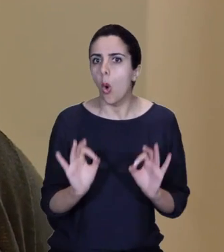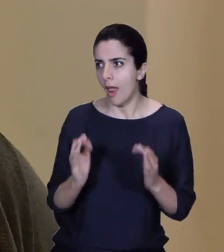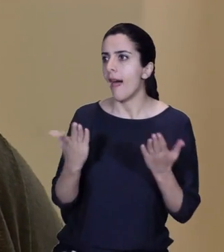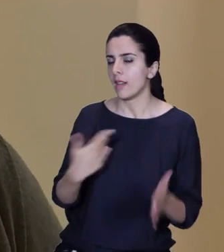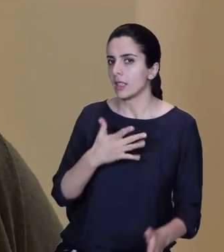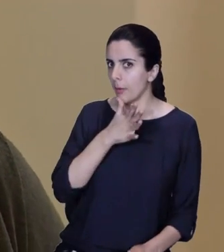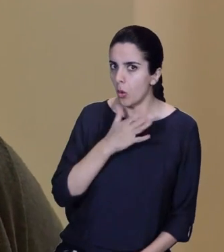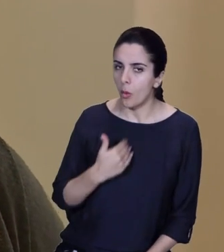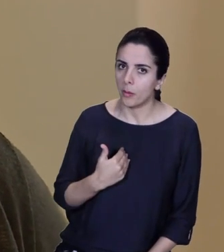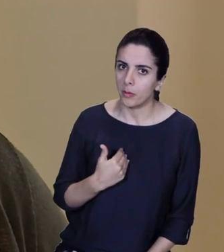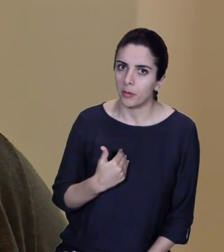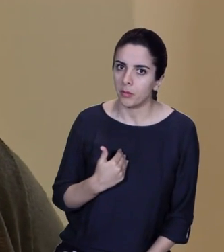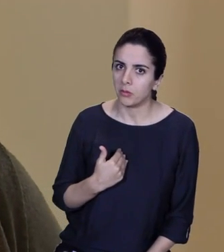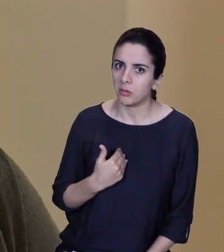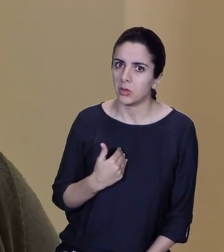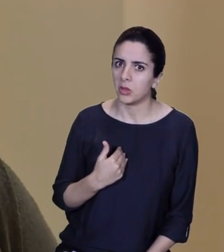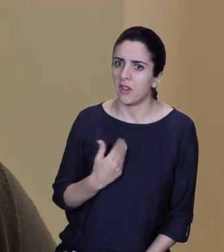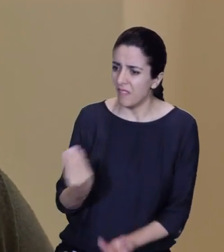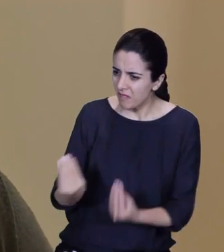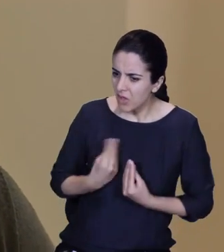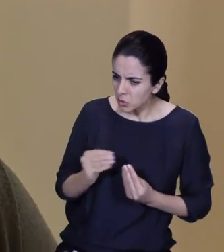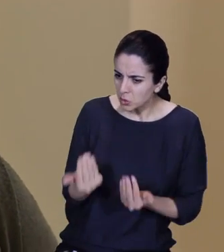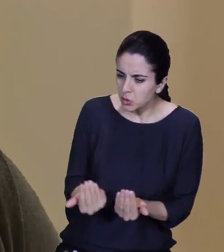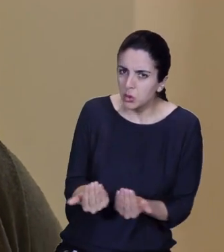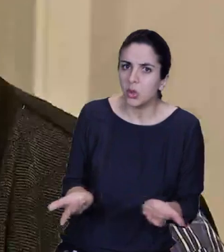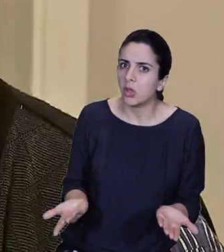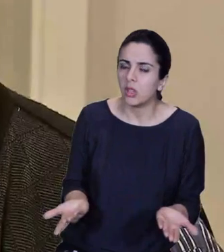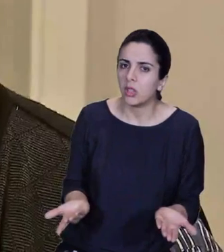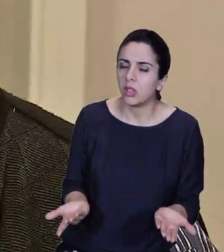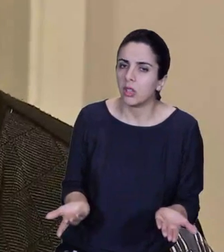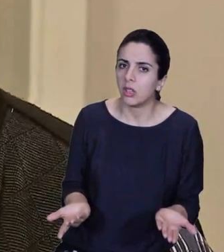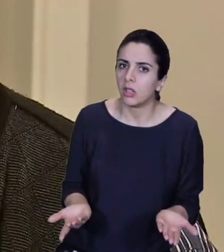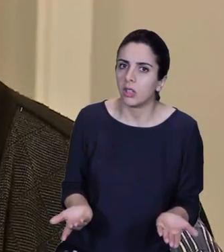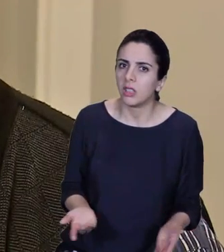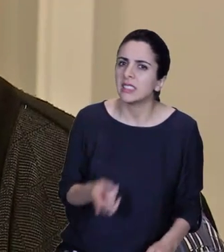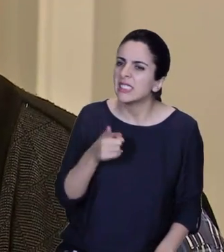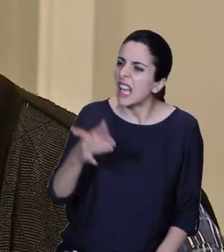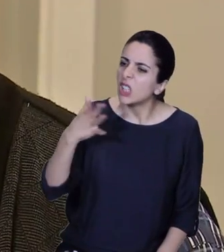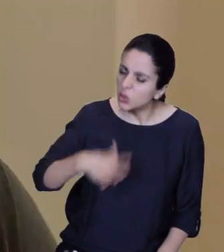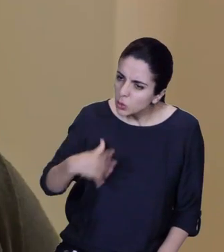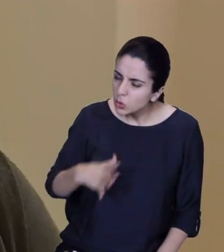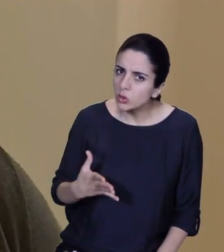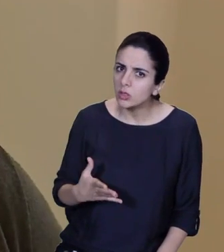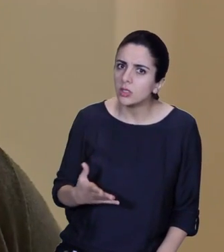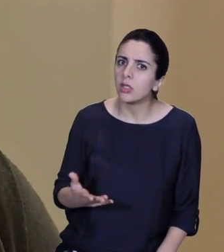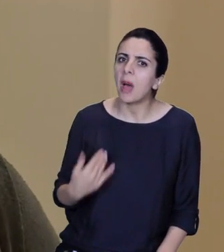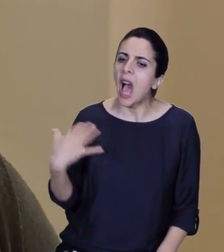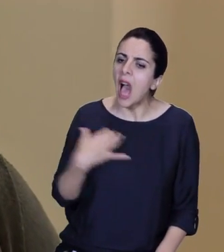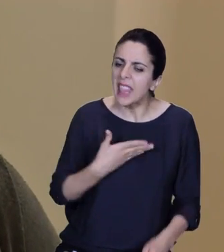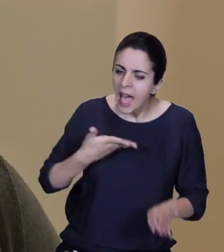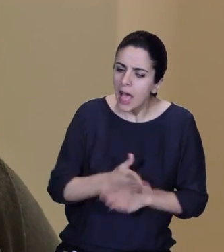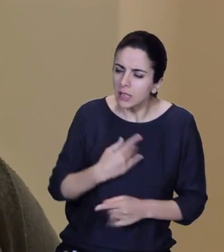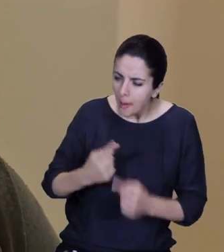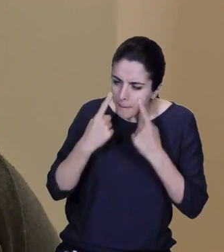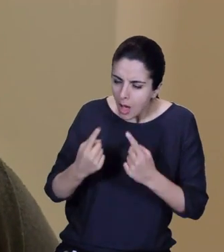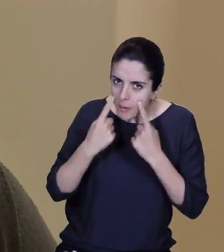öyle. El kadardı kucağıma verdiğinde. Sırf sen istiyorsun diye öz anası gibi